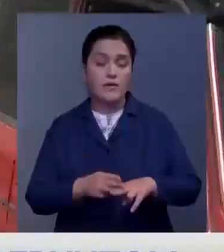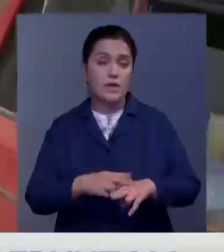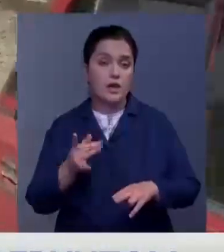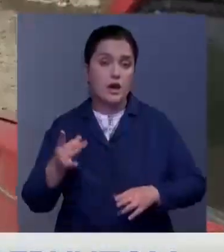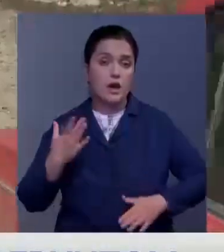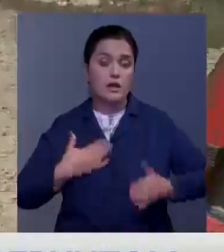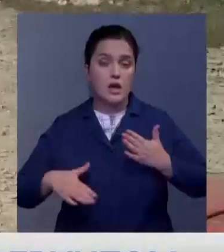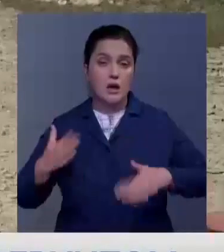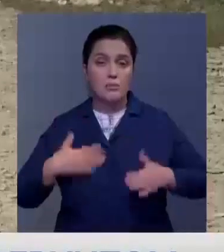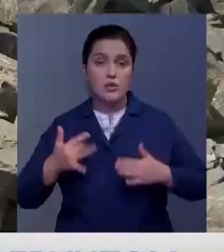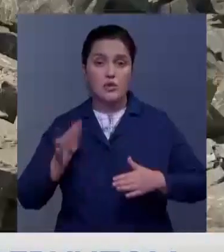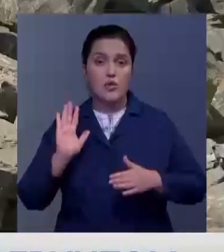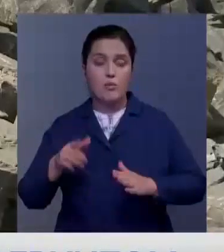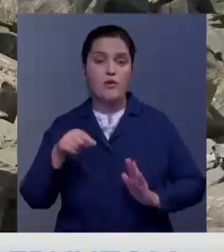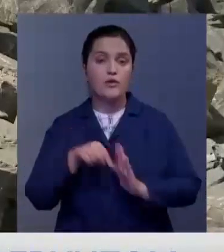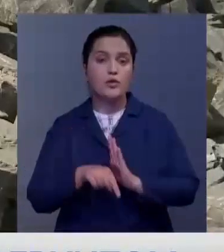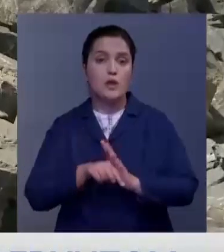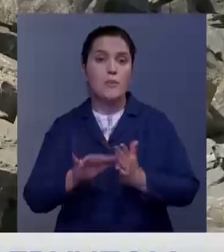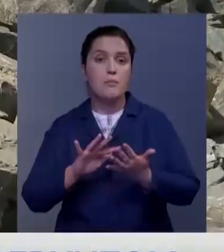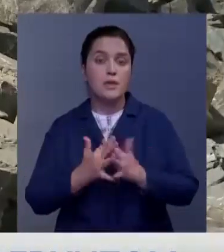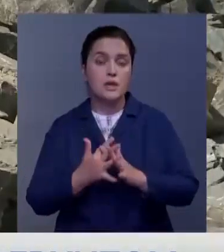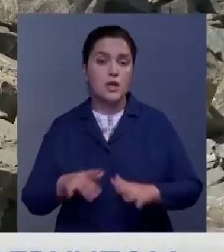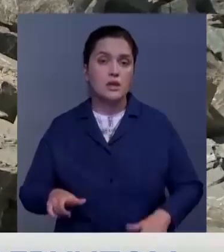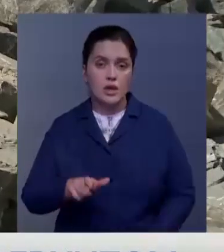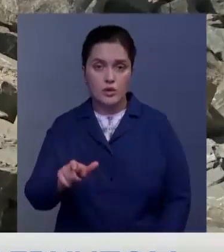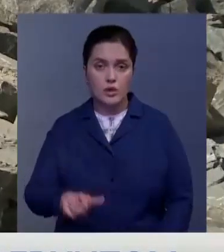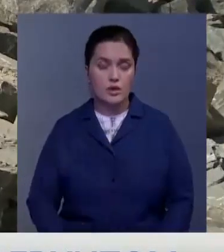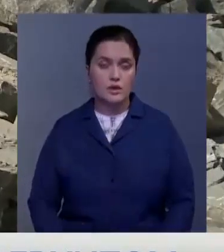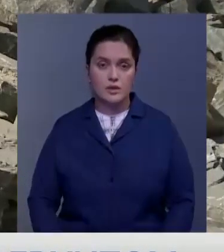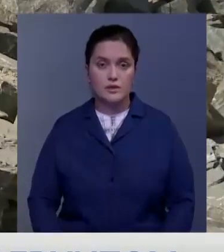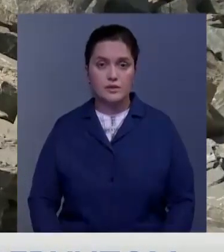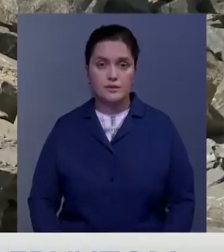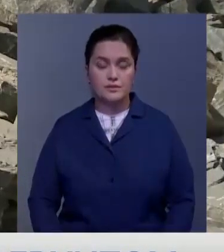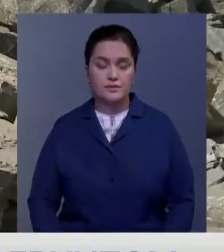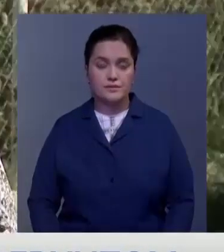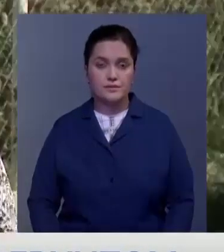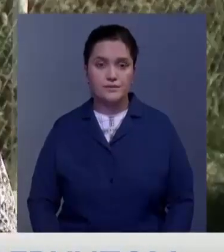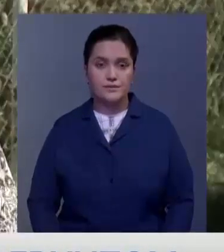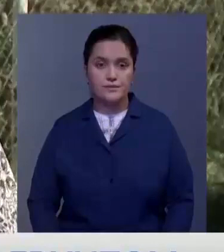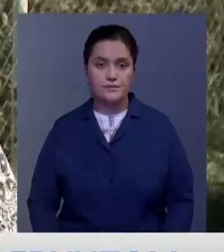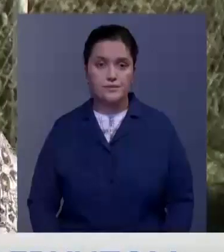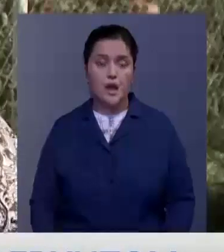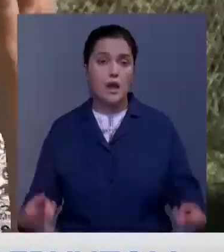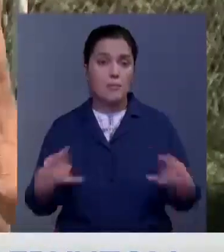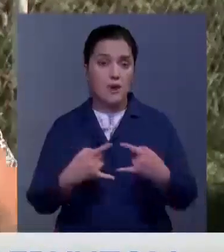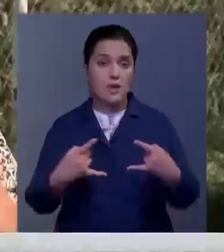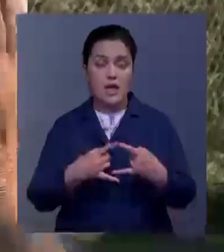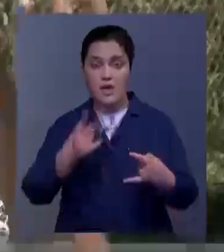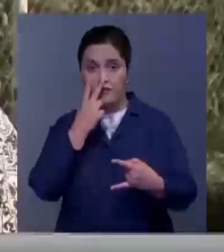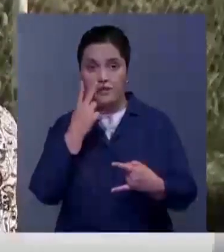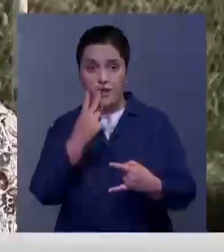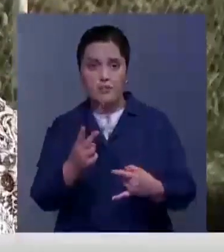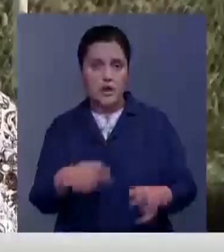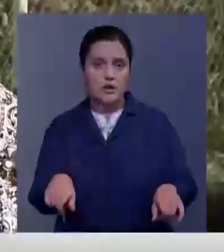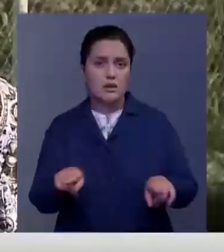обрадовались. Наконец-то им сделают внутрипоселковые дороги. Только вот ожидания, мягко говоря, не оправдались. По телевизору же видим, что такие